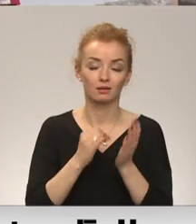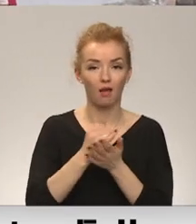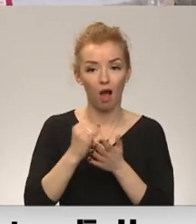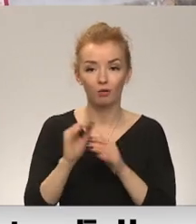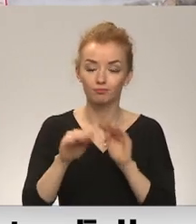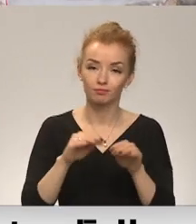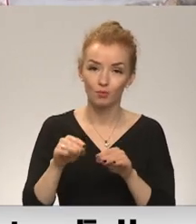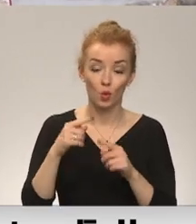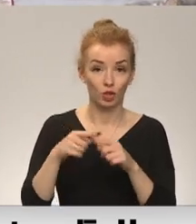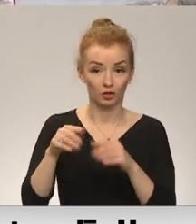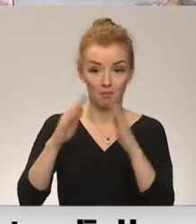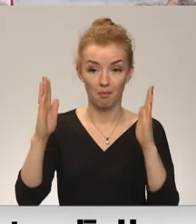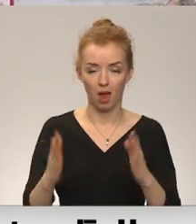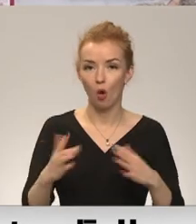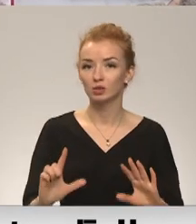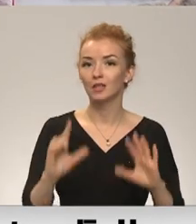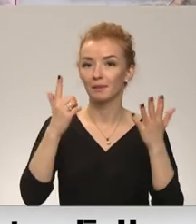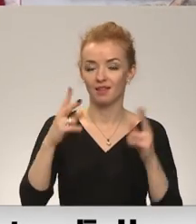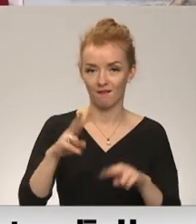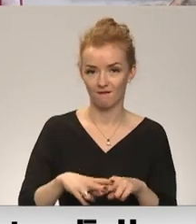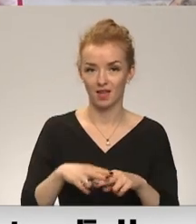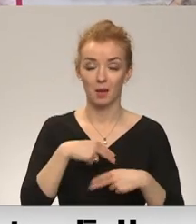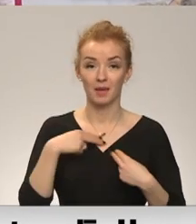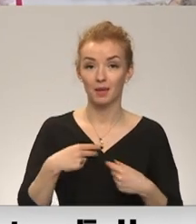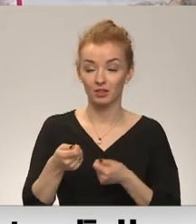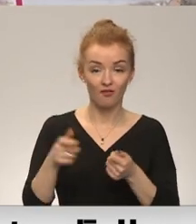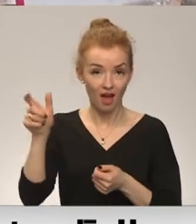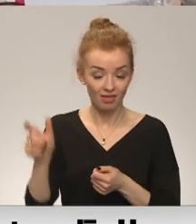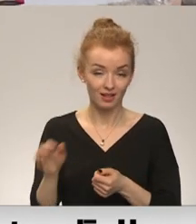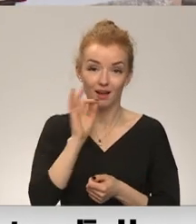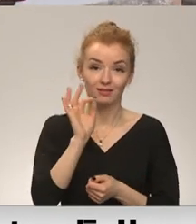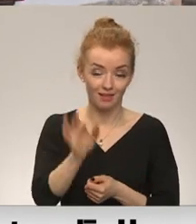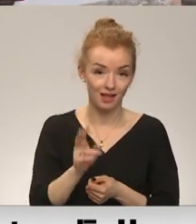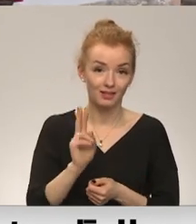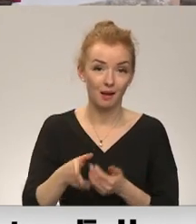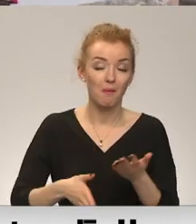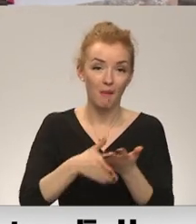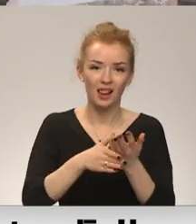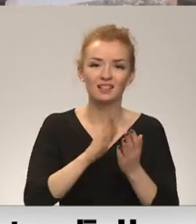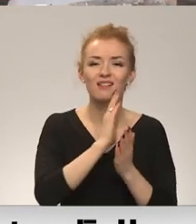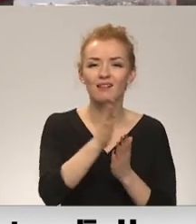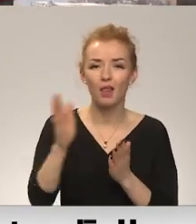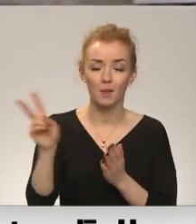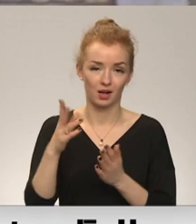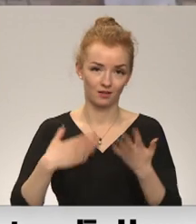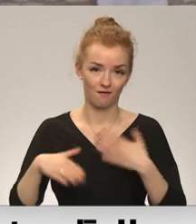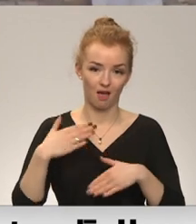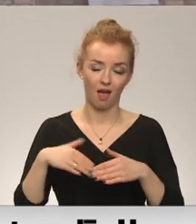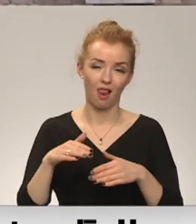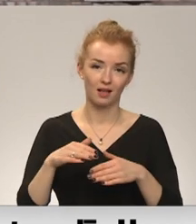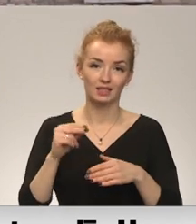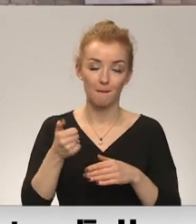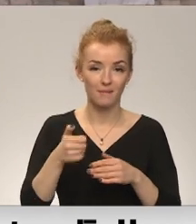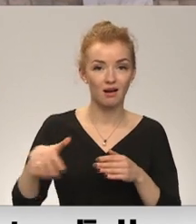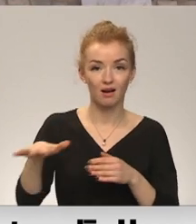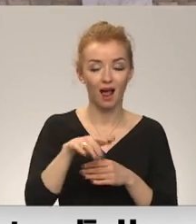Zildeguņu mājas esot 7. Talkas vieta. Biedrības vadītājs RTV teica, ka palīdzot tik vienam, kurš to vēlas. Zemgales ļaudis